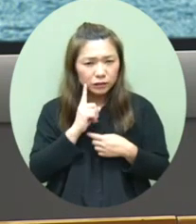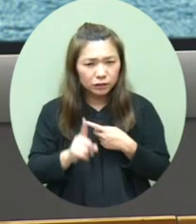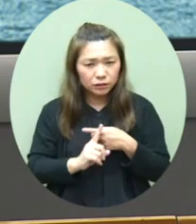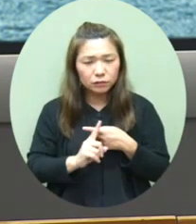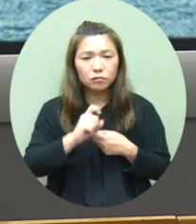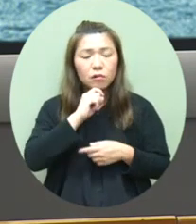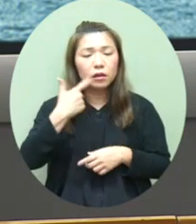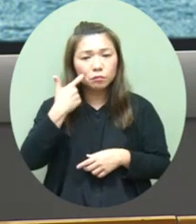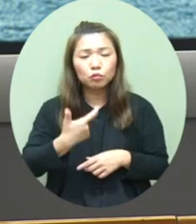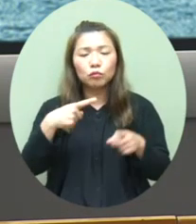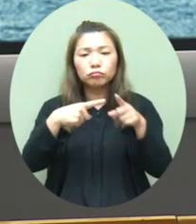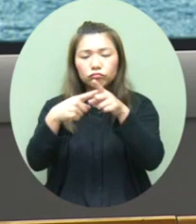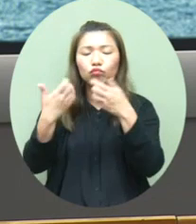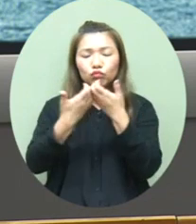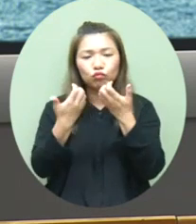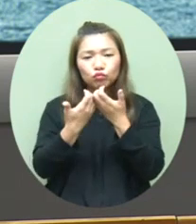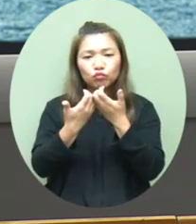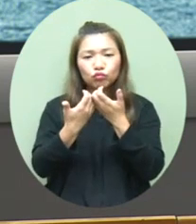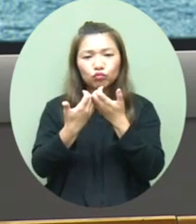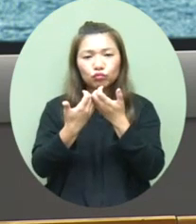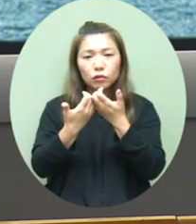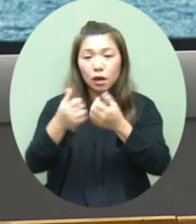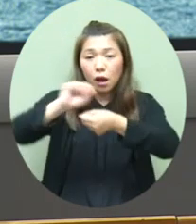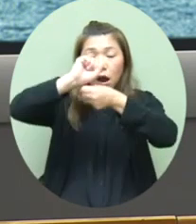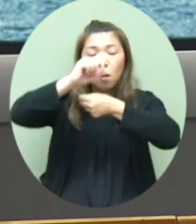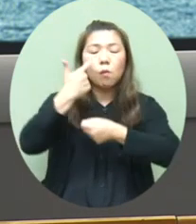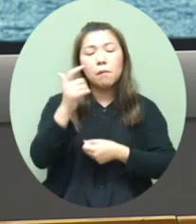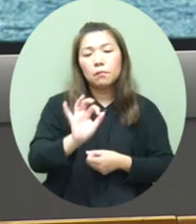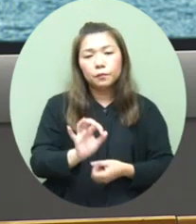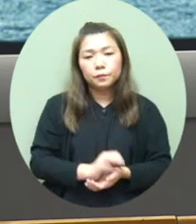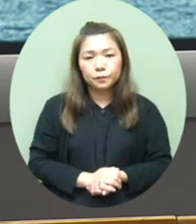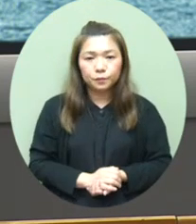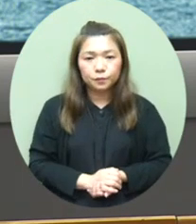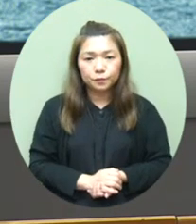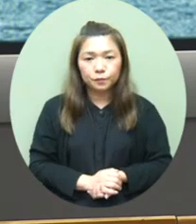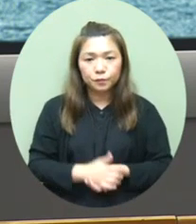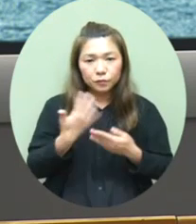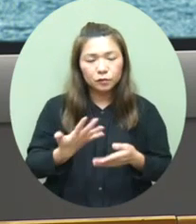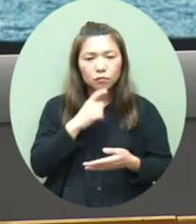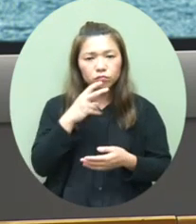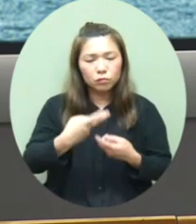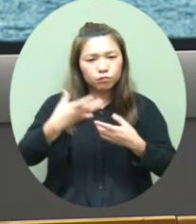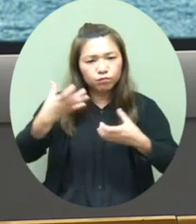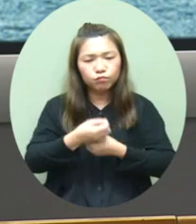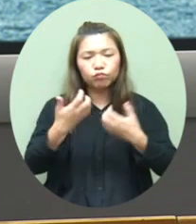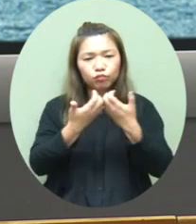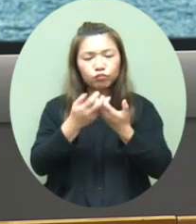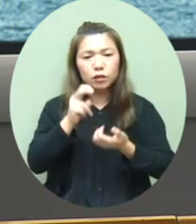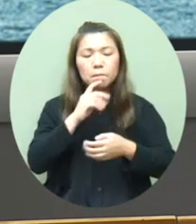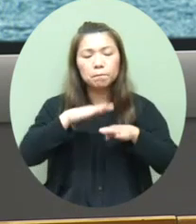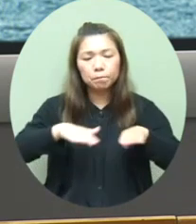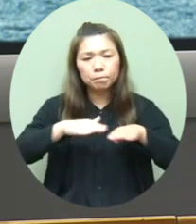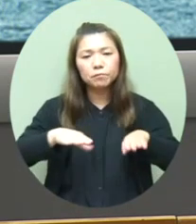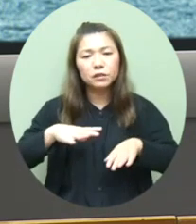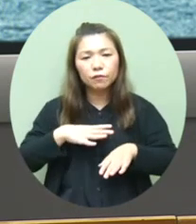的病人的數目咧，暫時咧都係未見大幅飆升，但整體咧仍然維持喺平穩